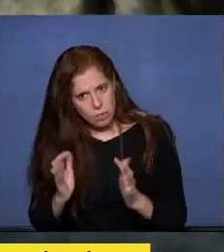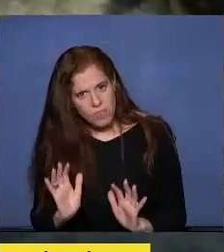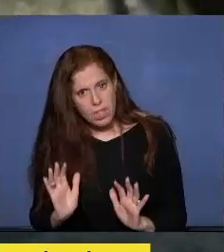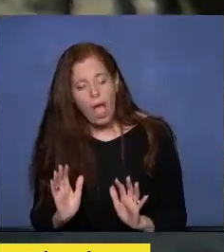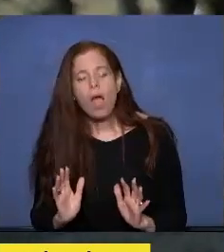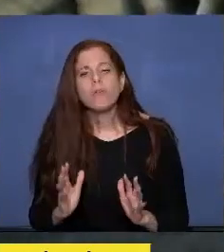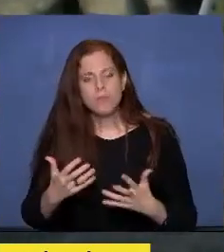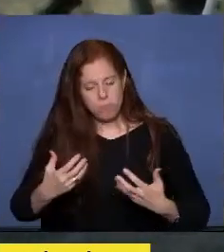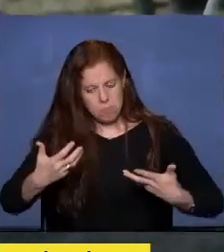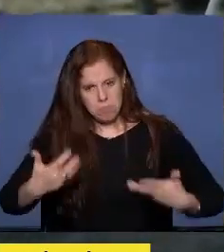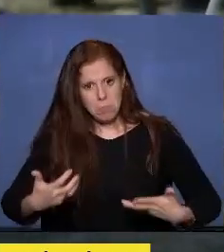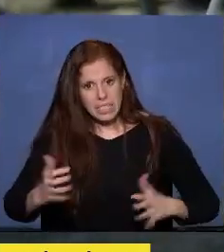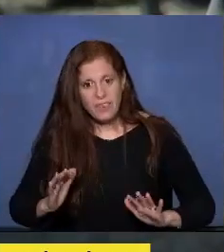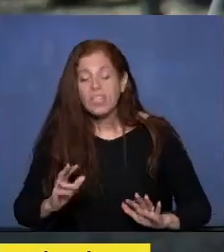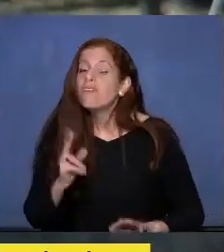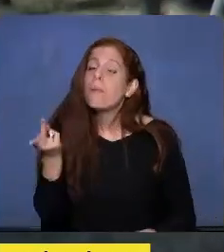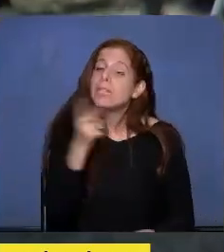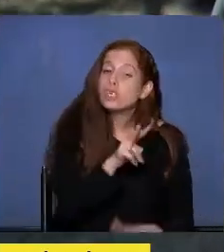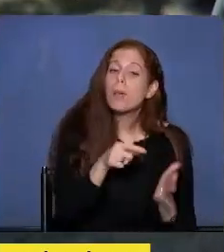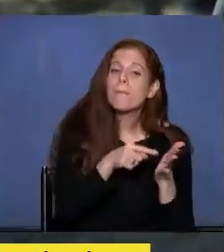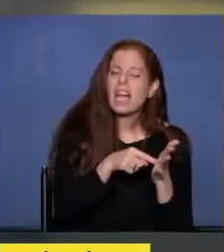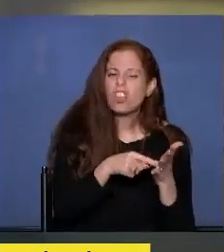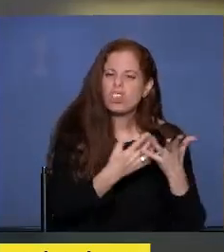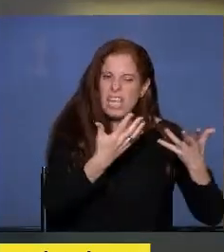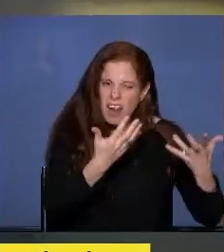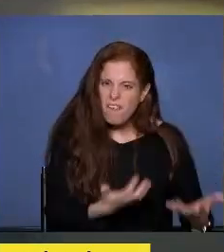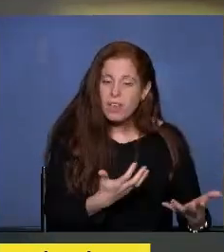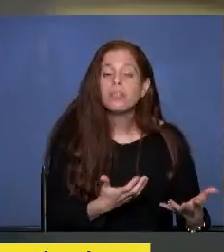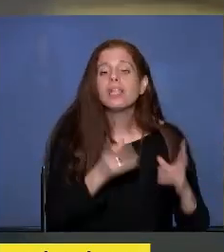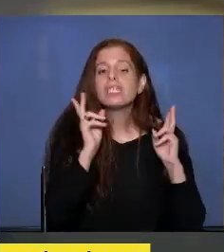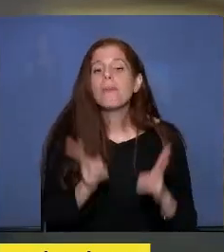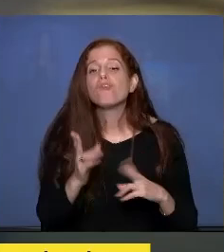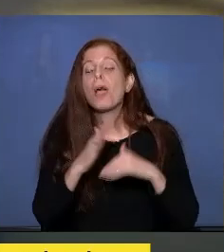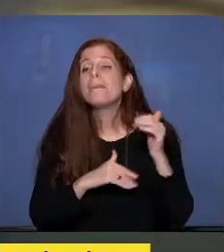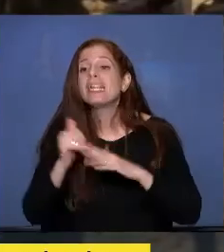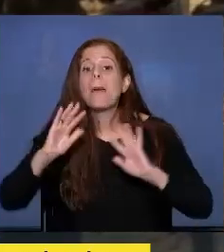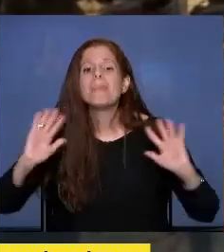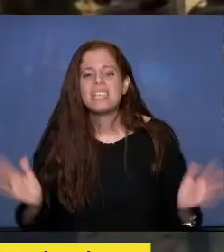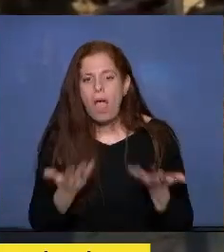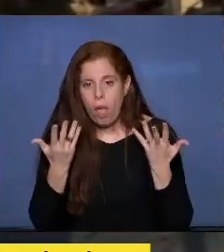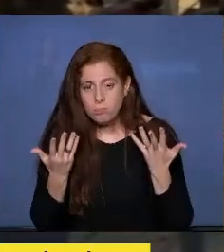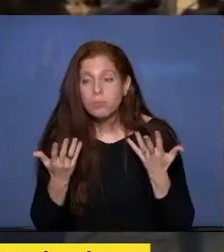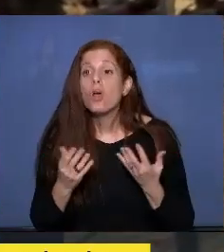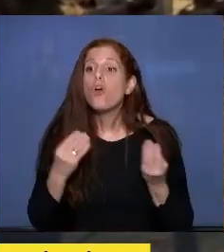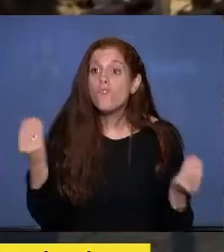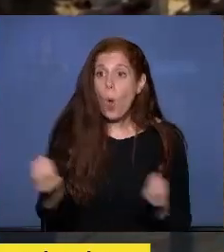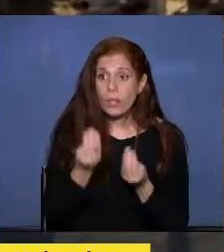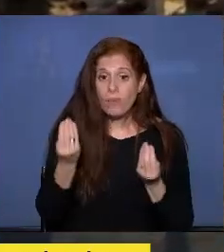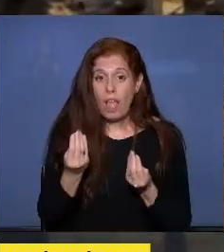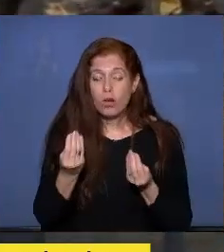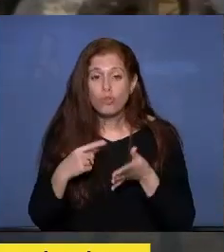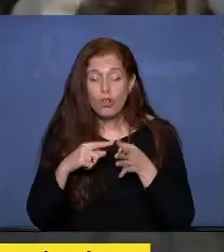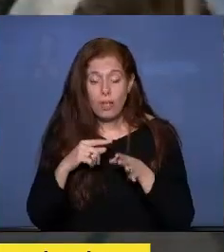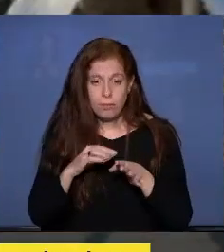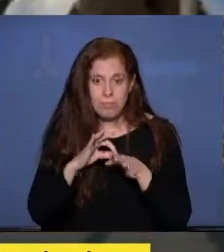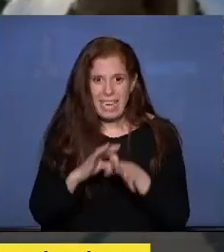מסיבית. ומצד שני, בגלל שהיא מסיבית וכבדה, היא מאפשרת בנייה מאוד מאוד מהירה. ועוד דבר שהנחה אותנו, אחד, שזה